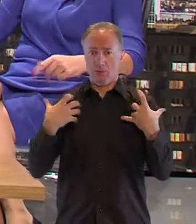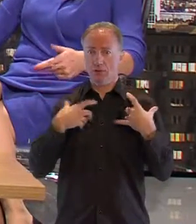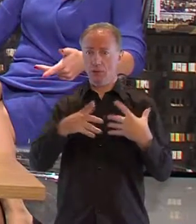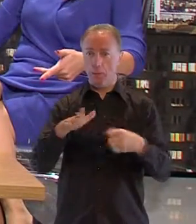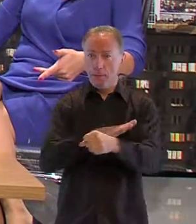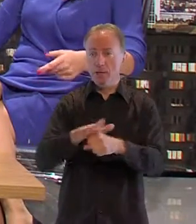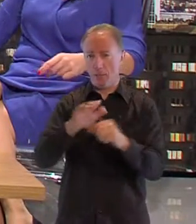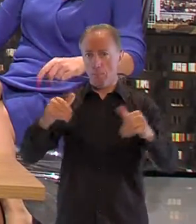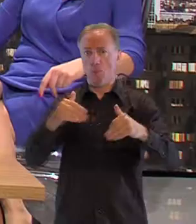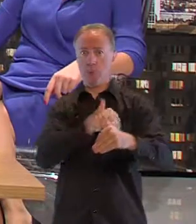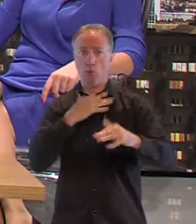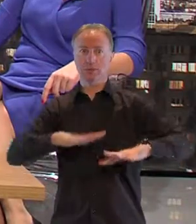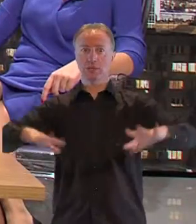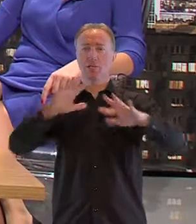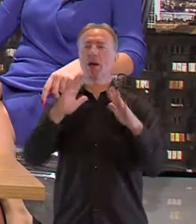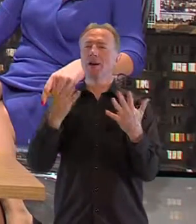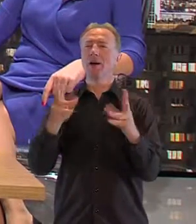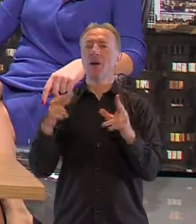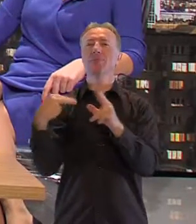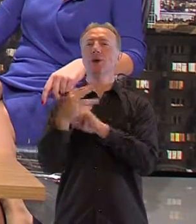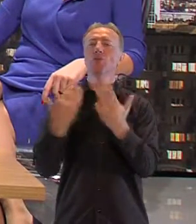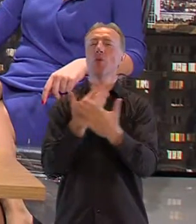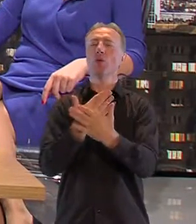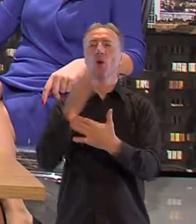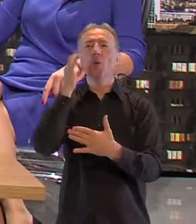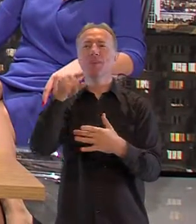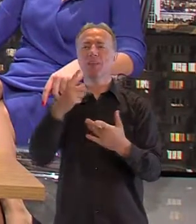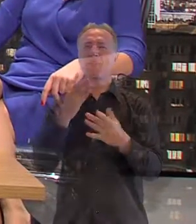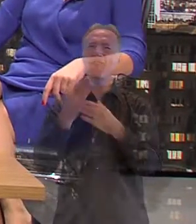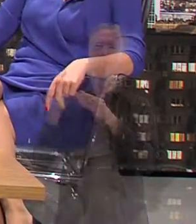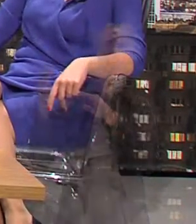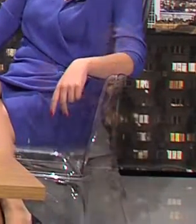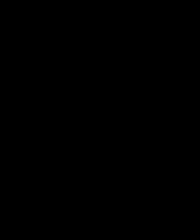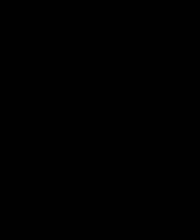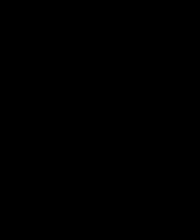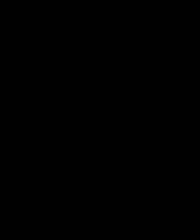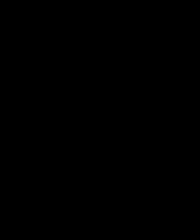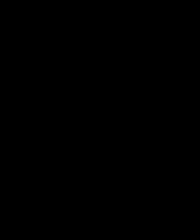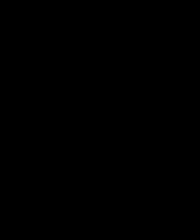Polsce. Nowoczesna kobieta stoi przed wyzwaniami, których się nie boi. Dokładnie tak.